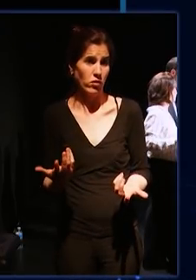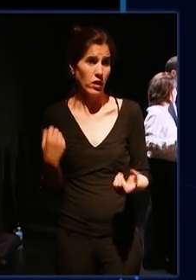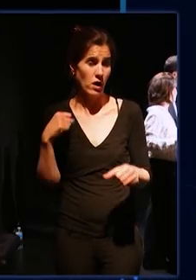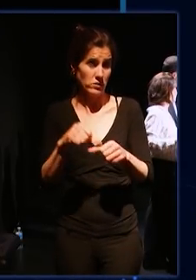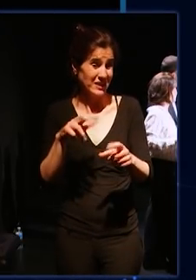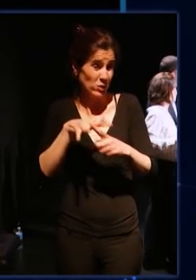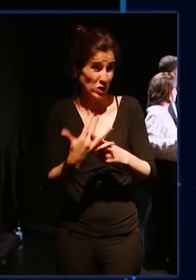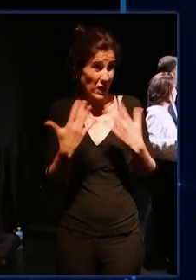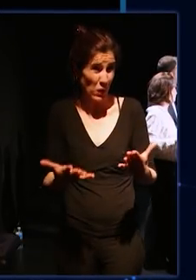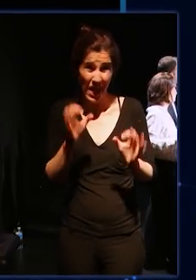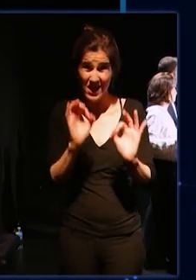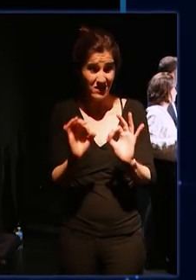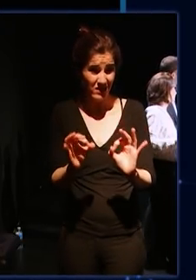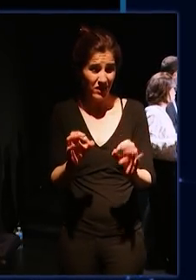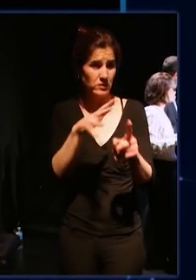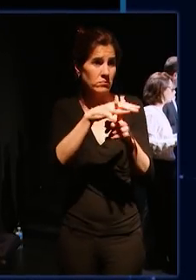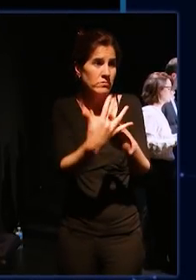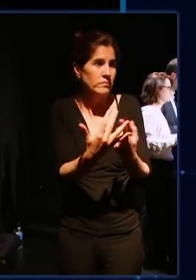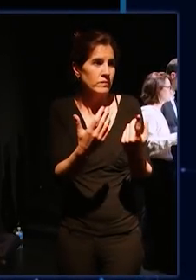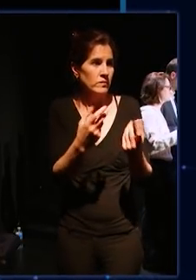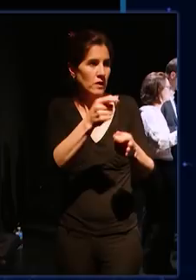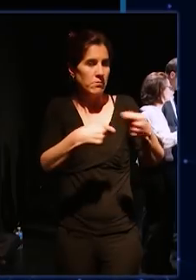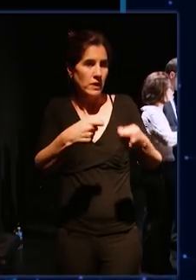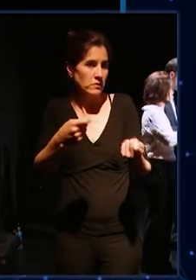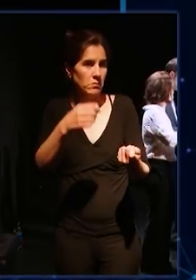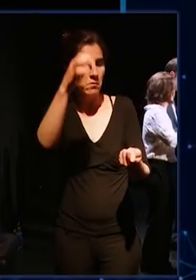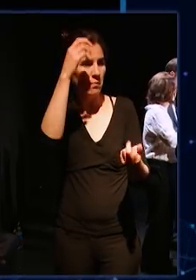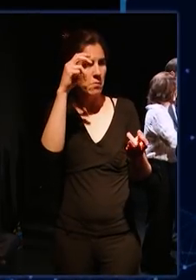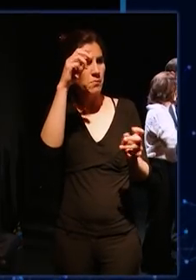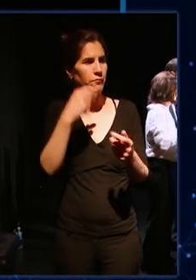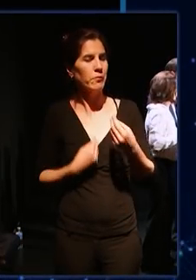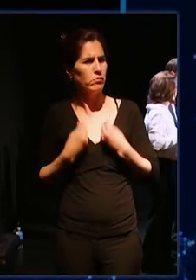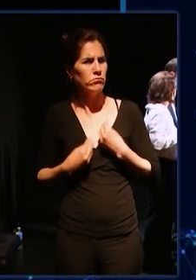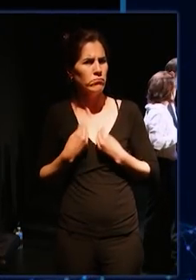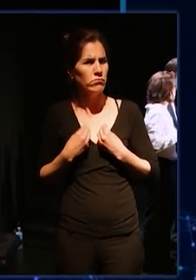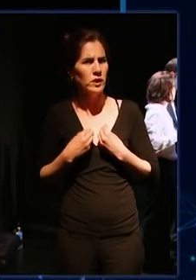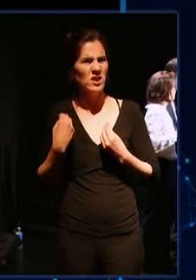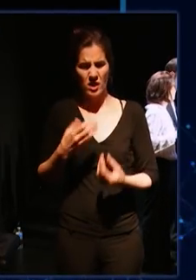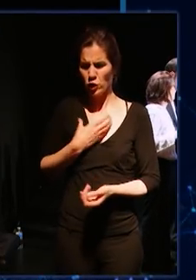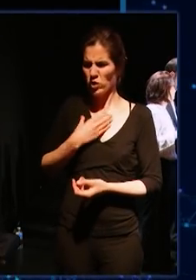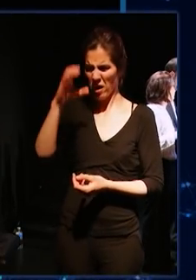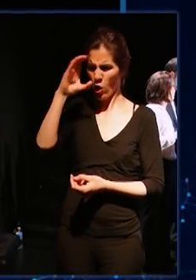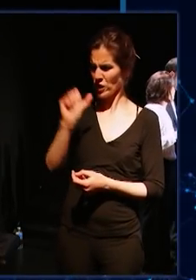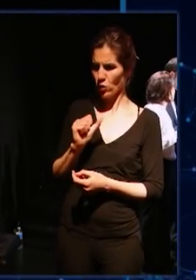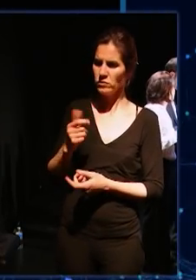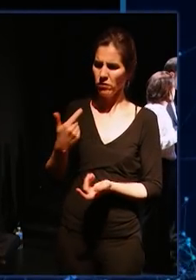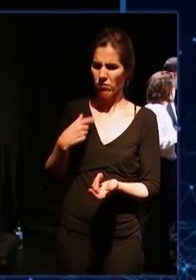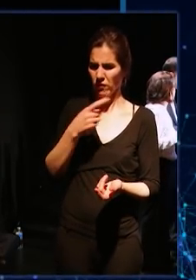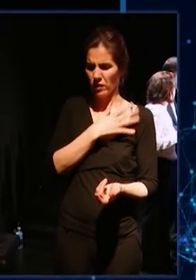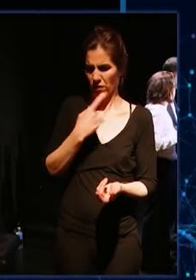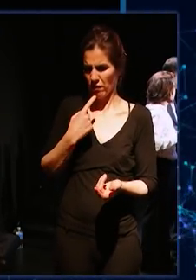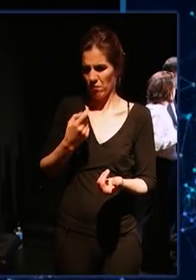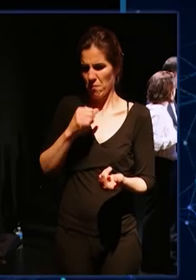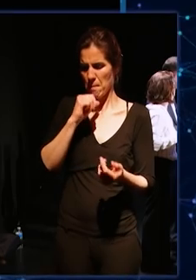aquesta preocupació no sigui palesa de l'Ajuntament encara ho agreuja més. Nosaltres el que proposarem és efectivament